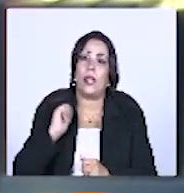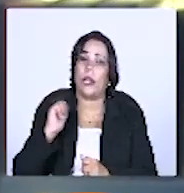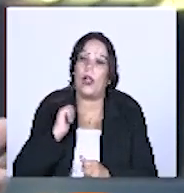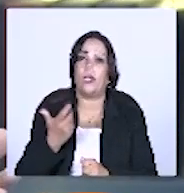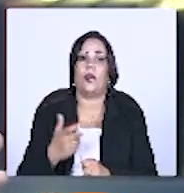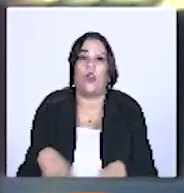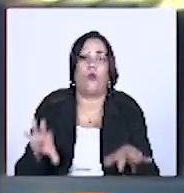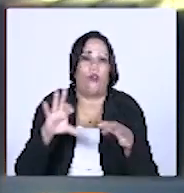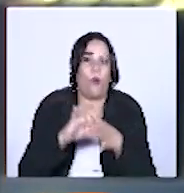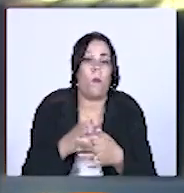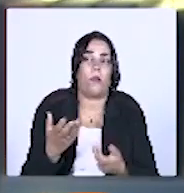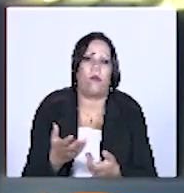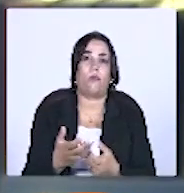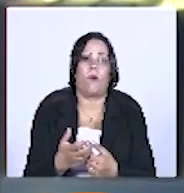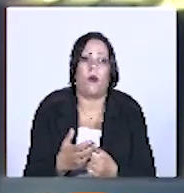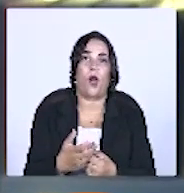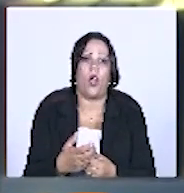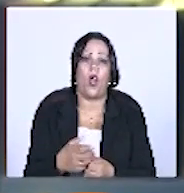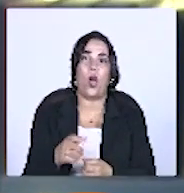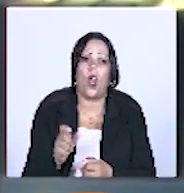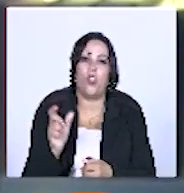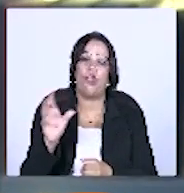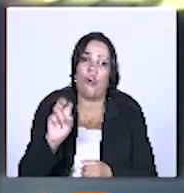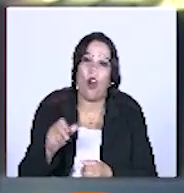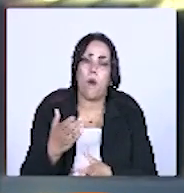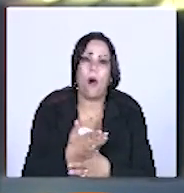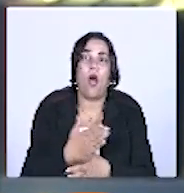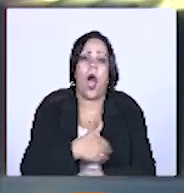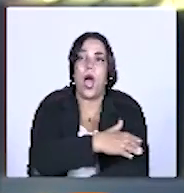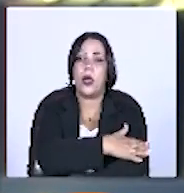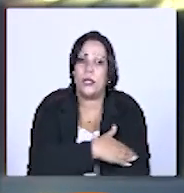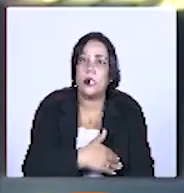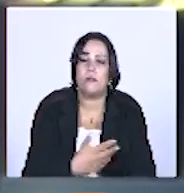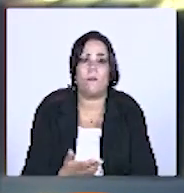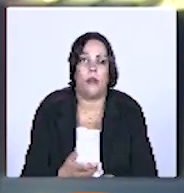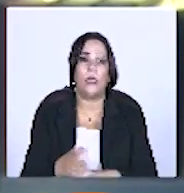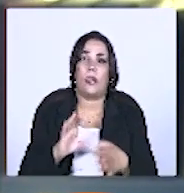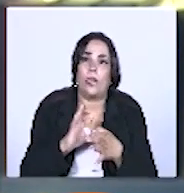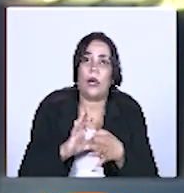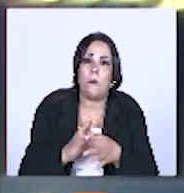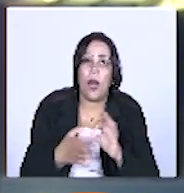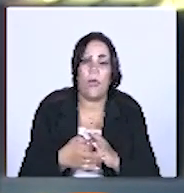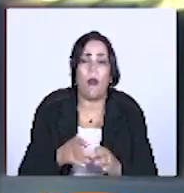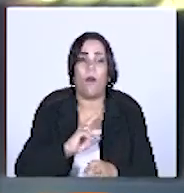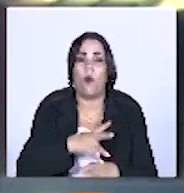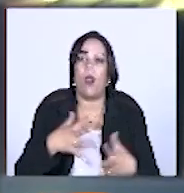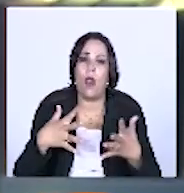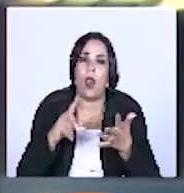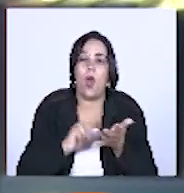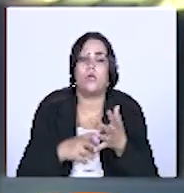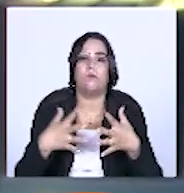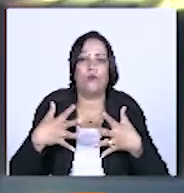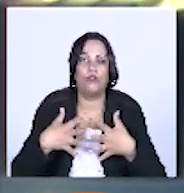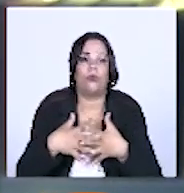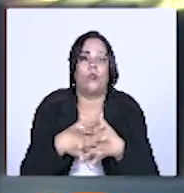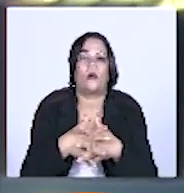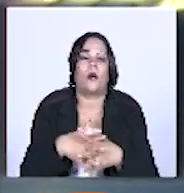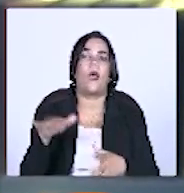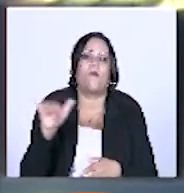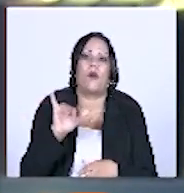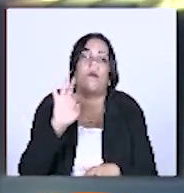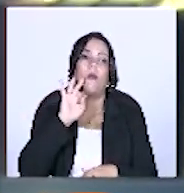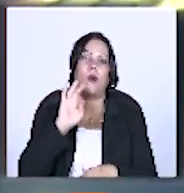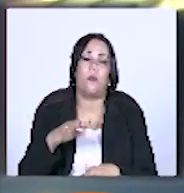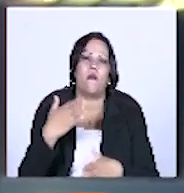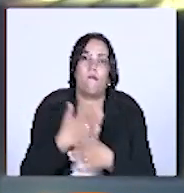الروابط النقابات الاحزاب الجمعيات يعني حاله المشاركه دي بتمثل اهميه